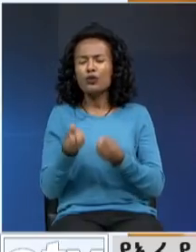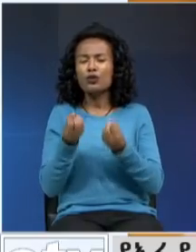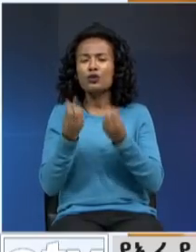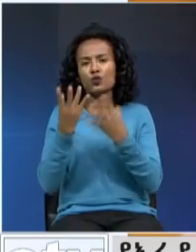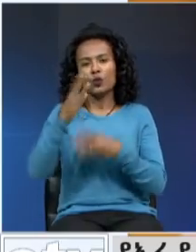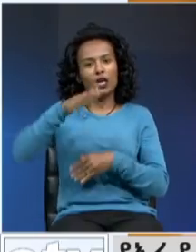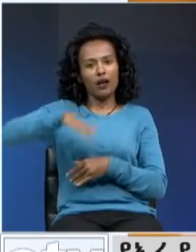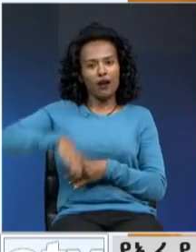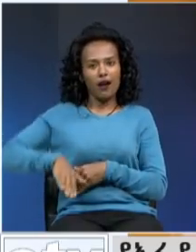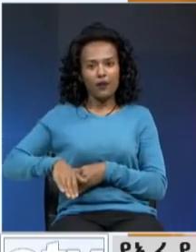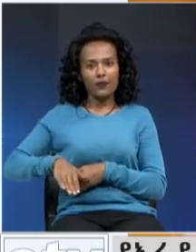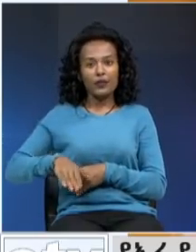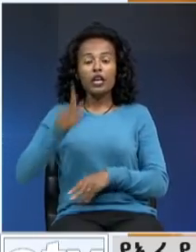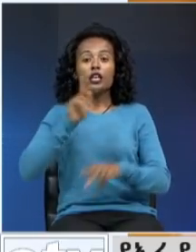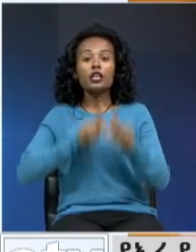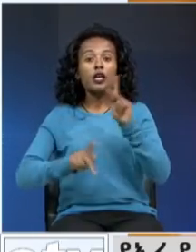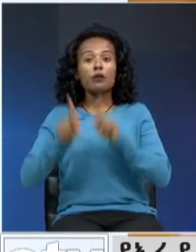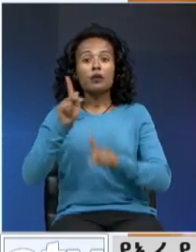ይቀረናል።